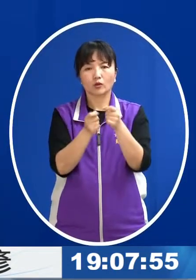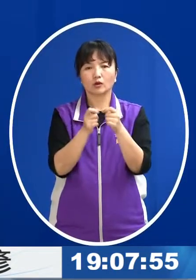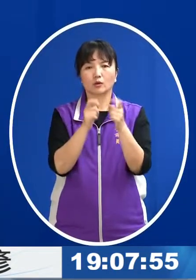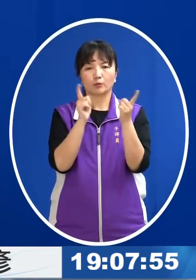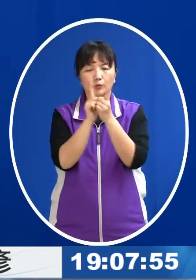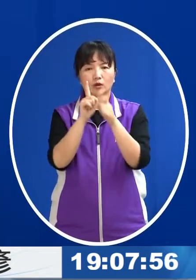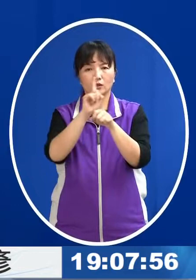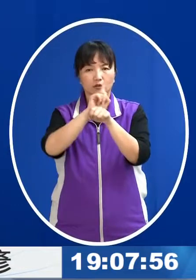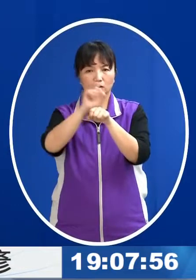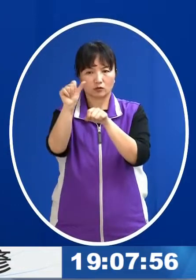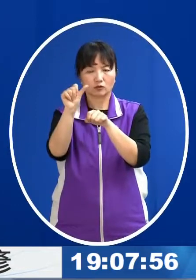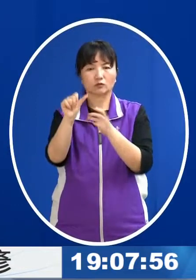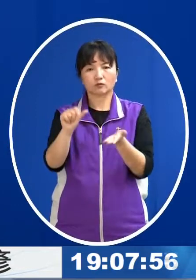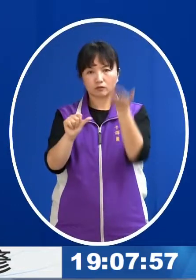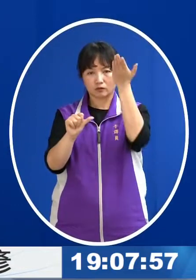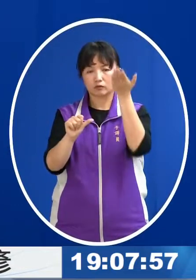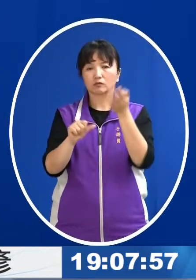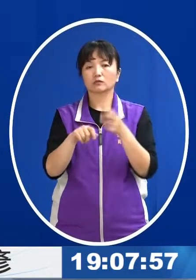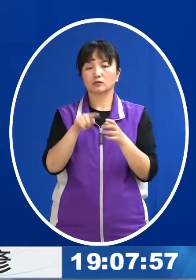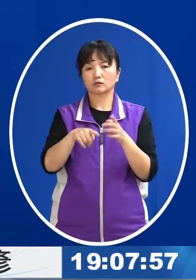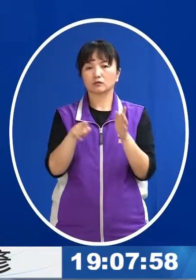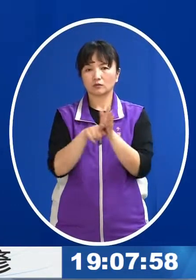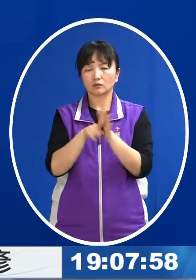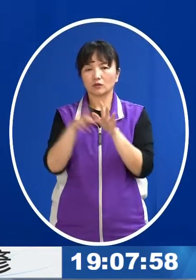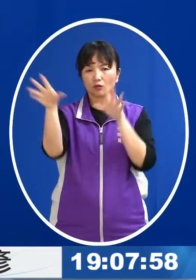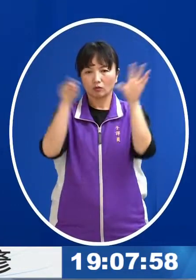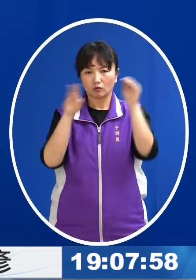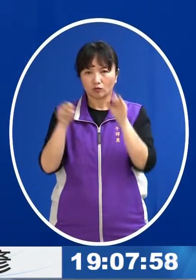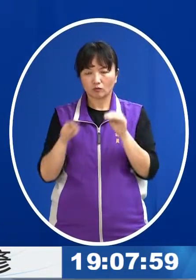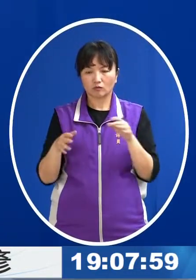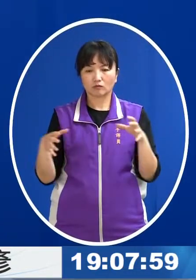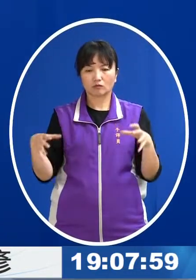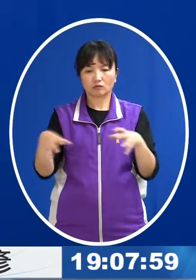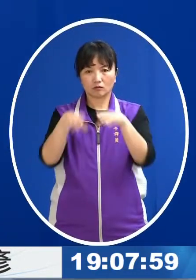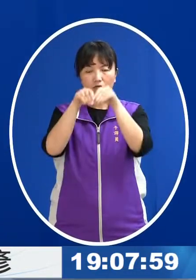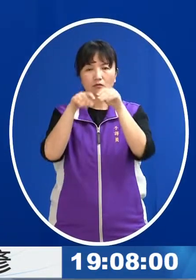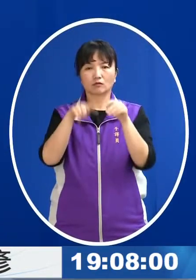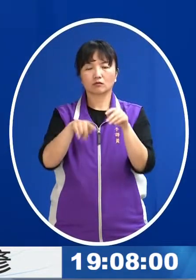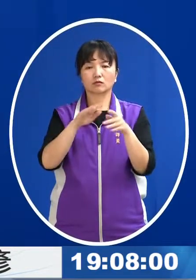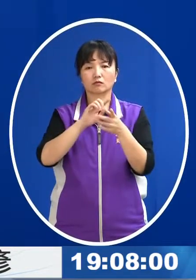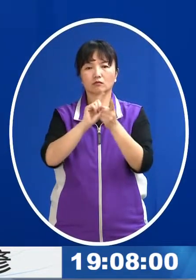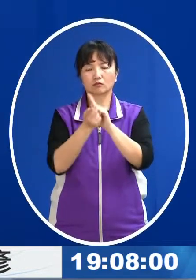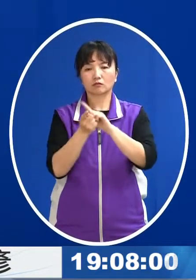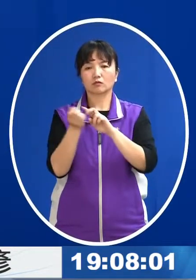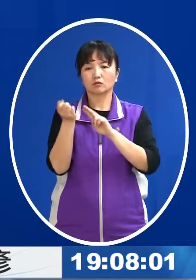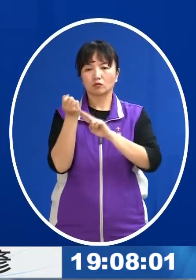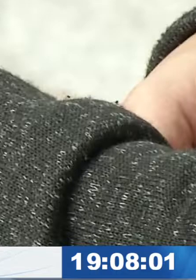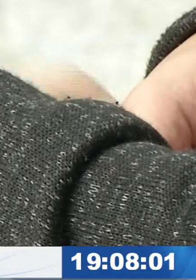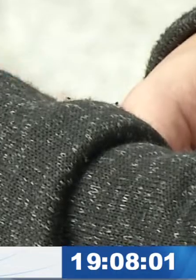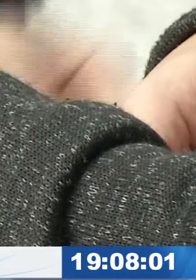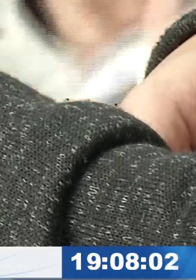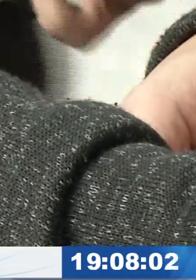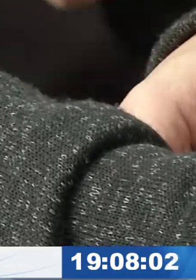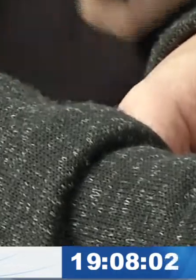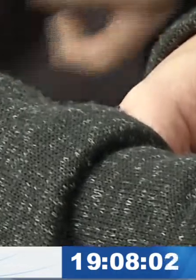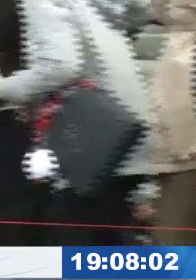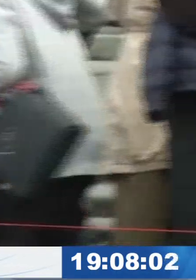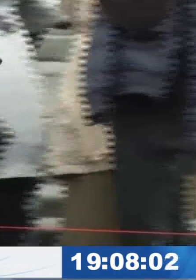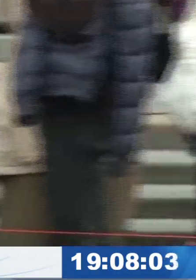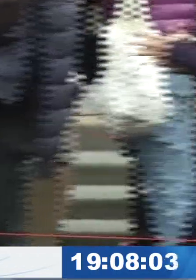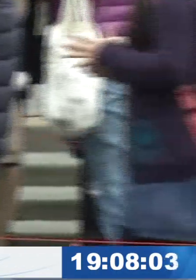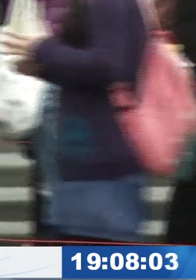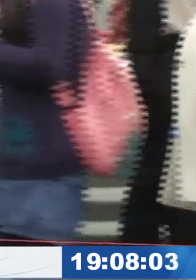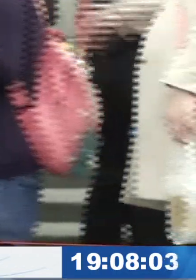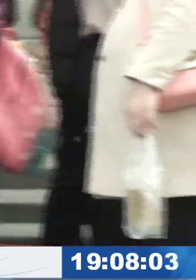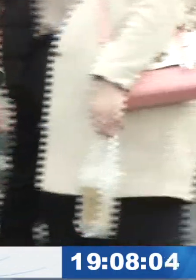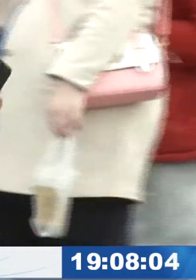15分钟以上的时间，那我们收集下来之后，是用简讯的方式来告知。 何时到哪里待